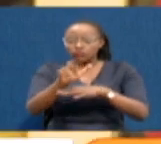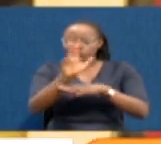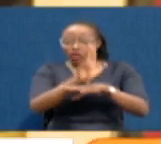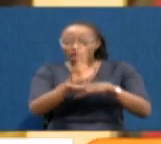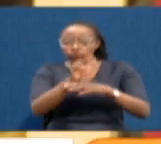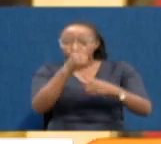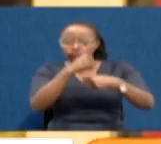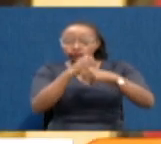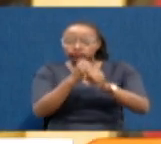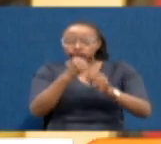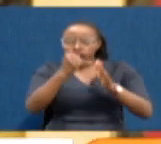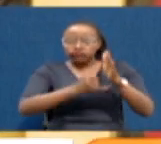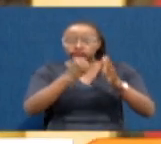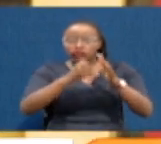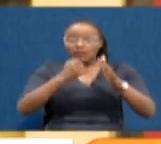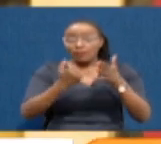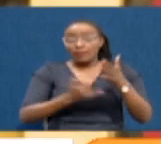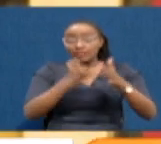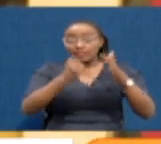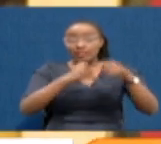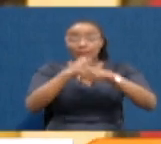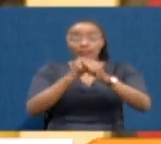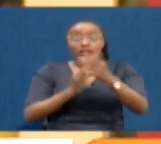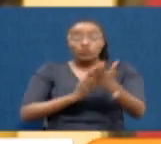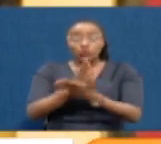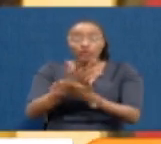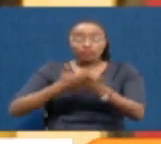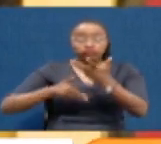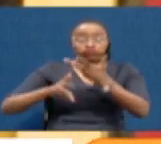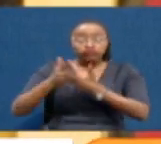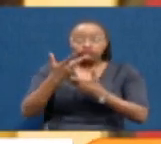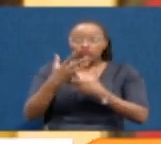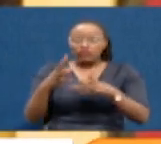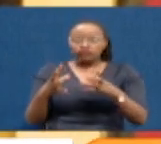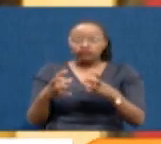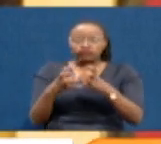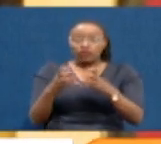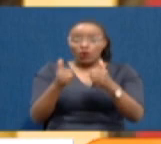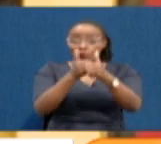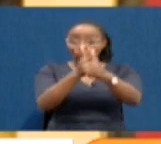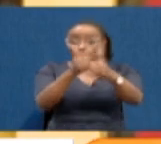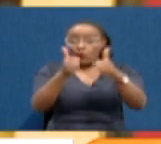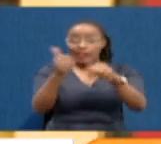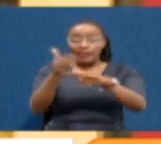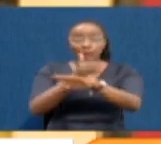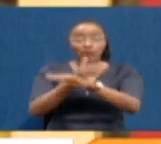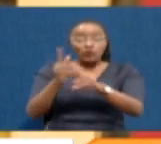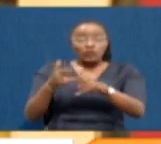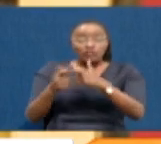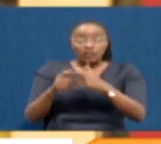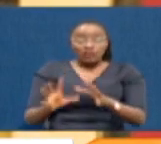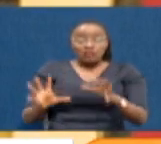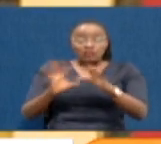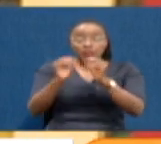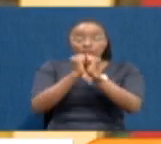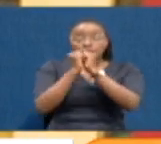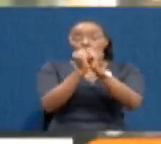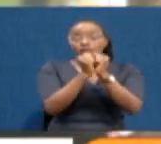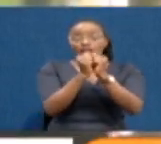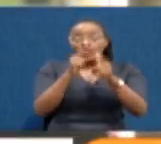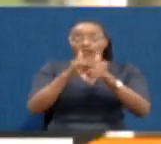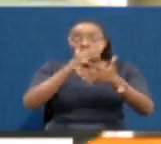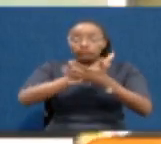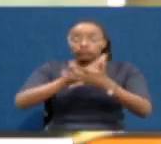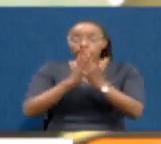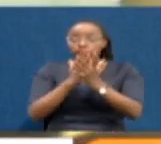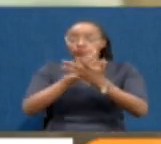vinavyotumika kuendesha mashine. Hapa anahakikisha mchanganyiko umeshikana ipasavyo kabla ya kugandamiza pamoja na